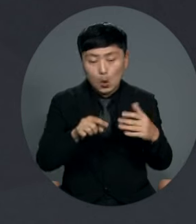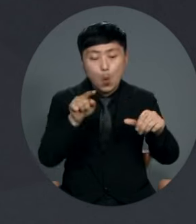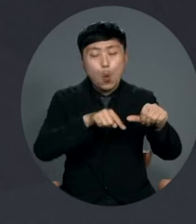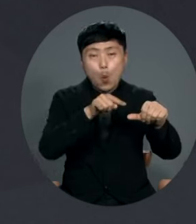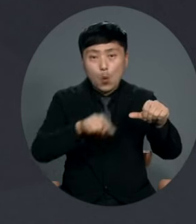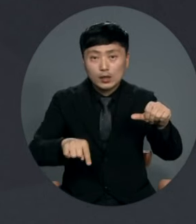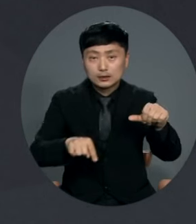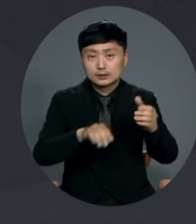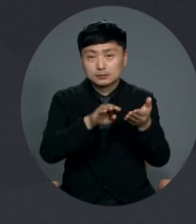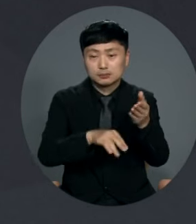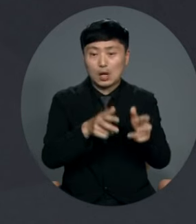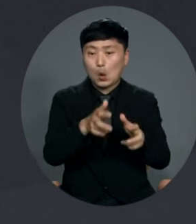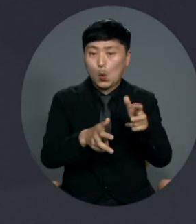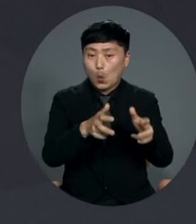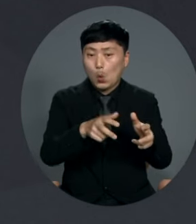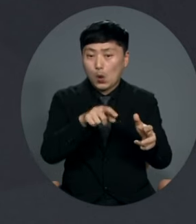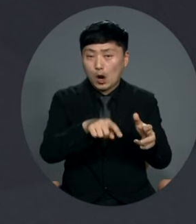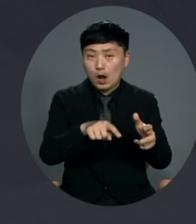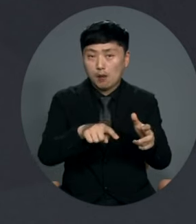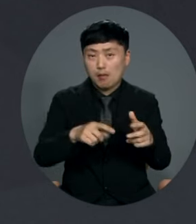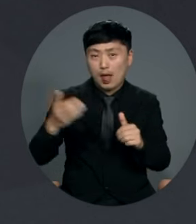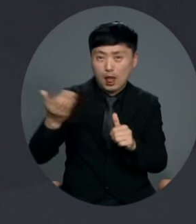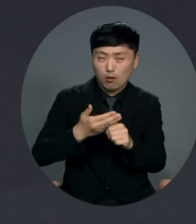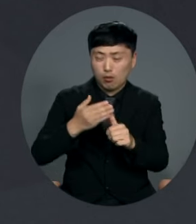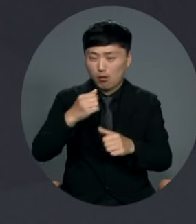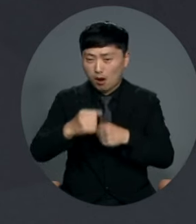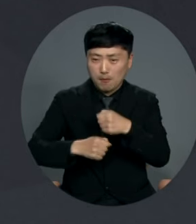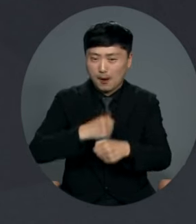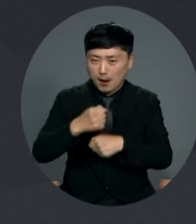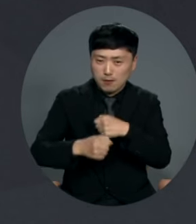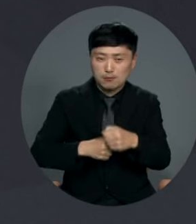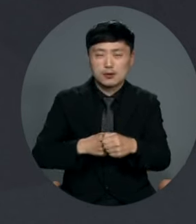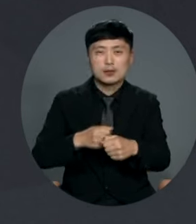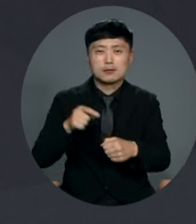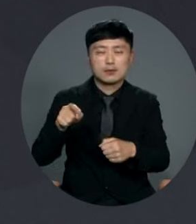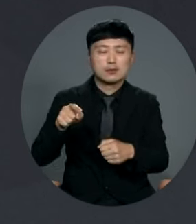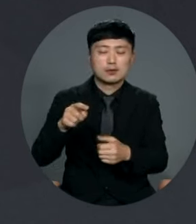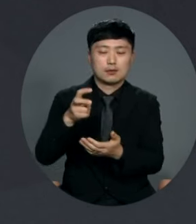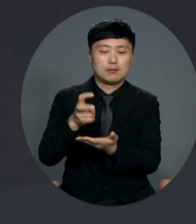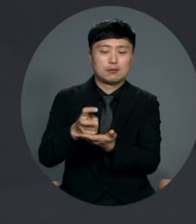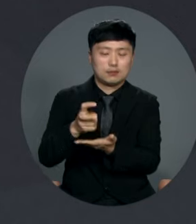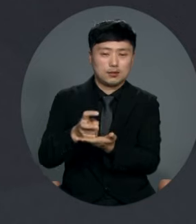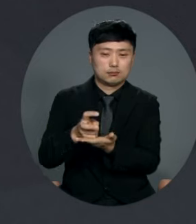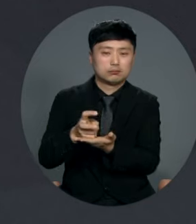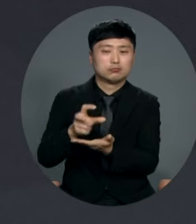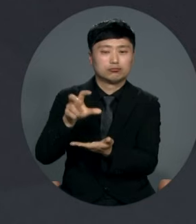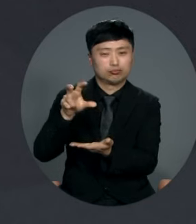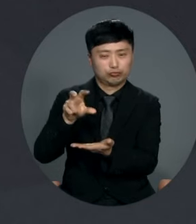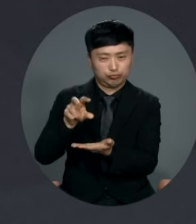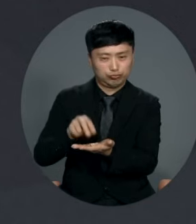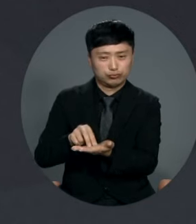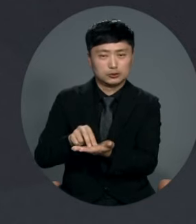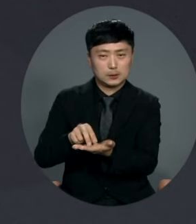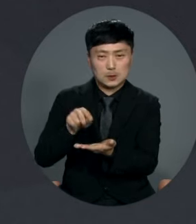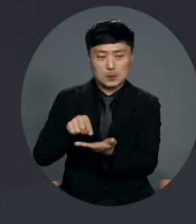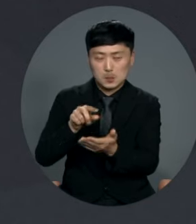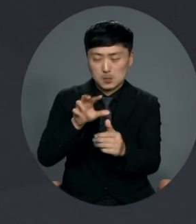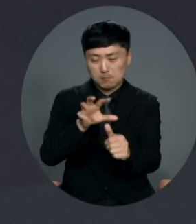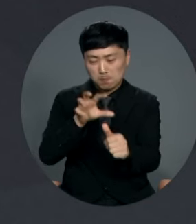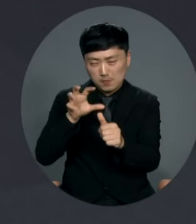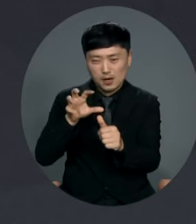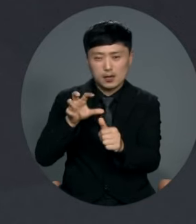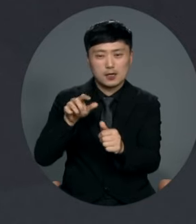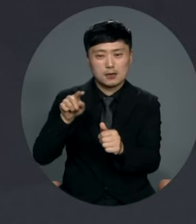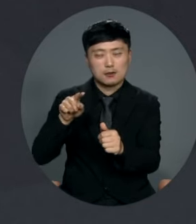미만 사업장에서 언제든지 해고가 가능하다라는 그런 제도상의 미비점을